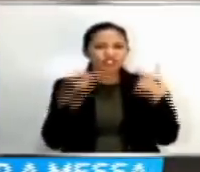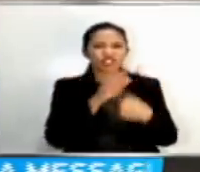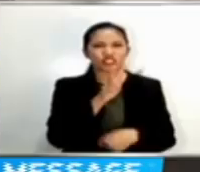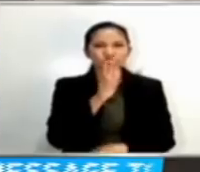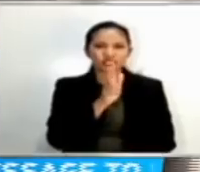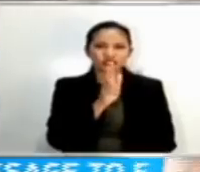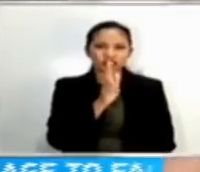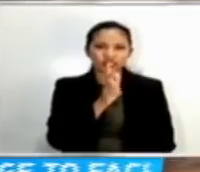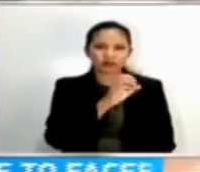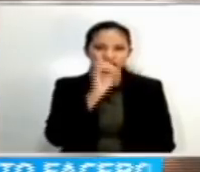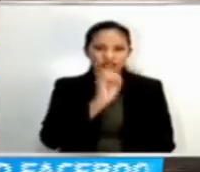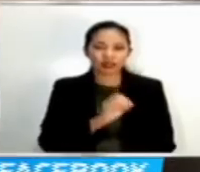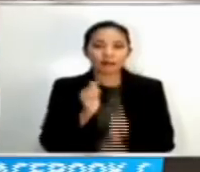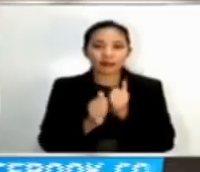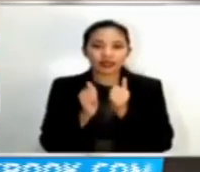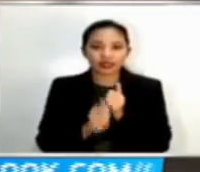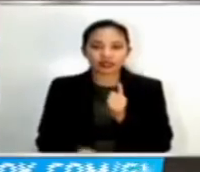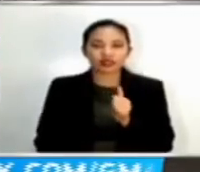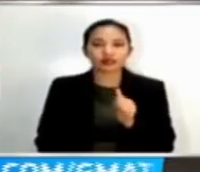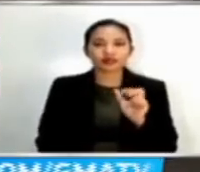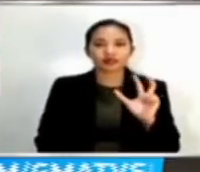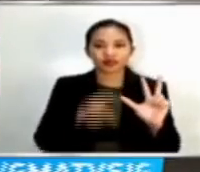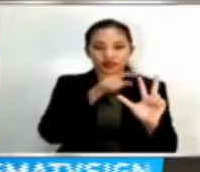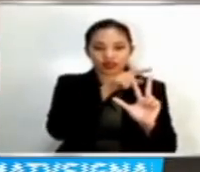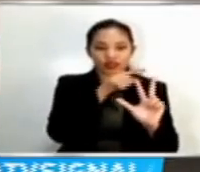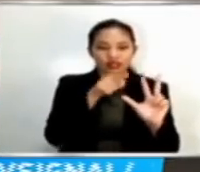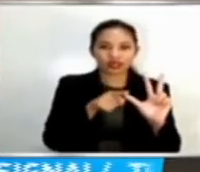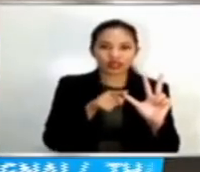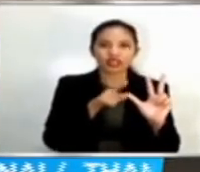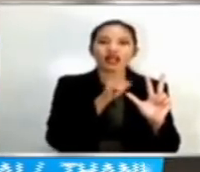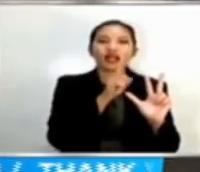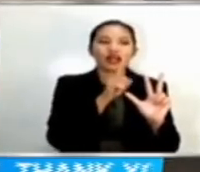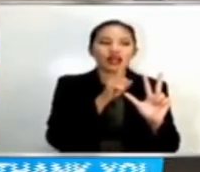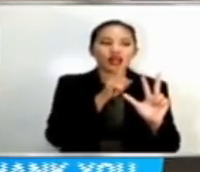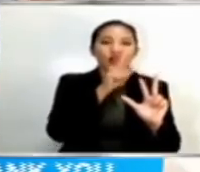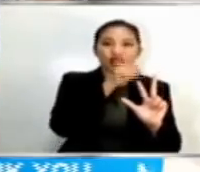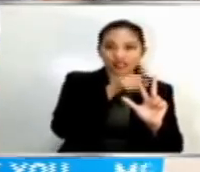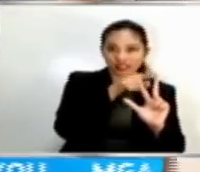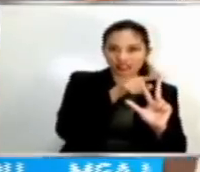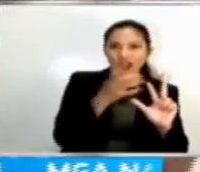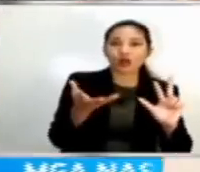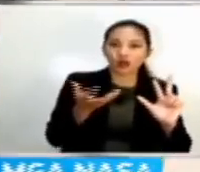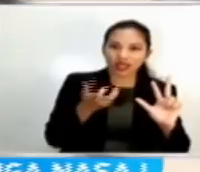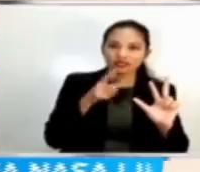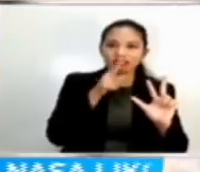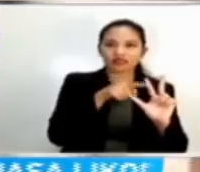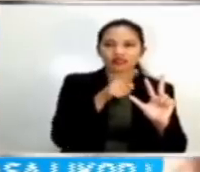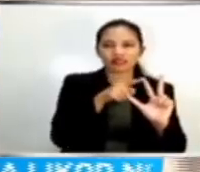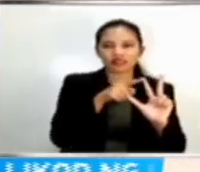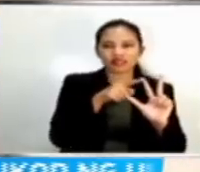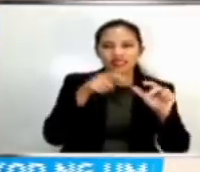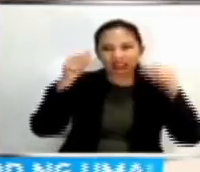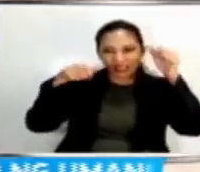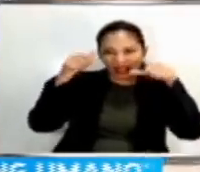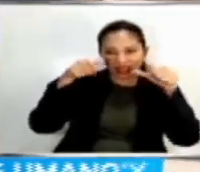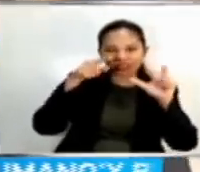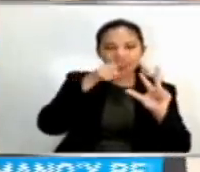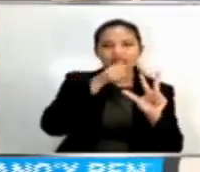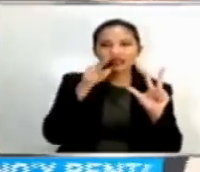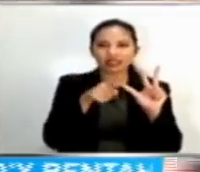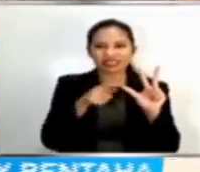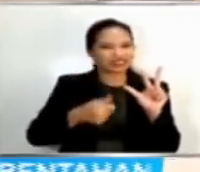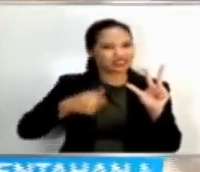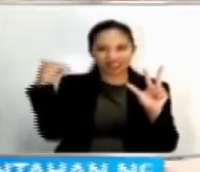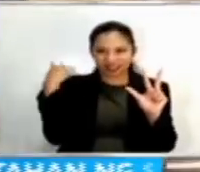1 out of 3, yung isa gusto magpabakuna, yung isa ayaw, tapos yung isa undecided pa. So ang goal natin ma-educate ito